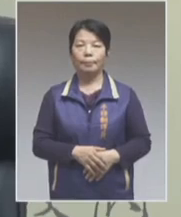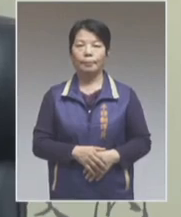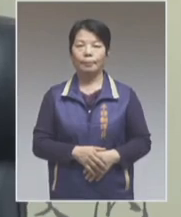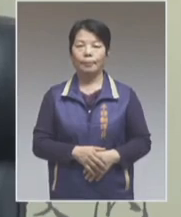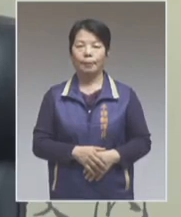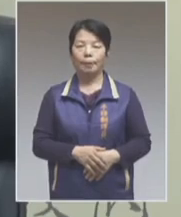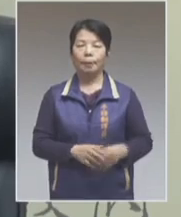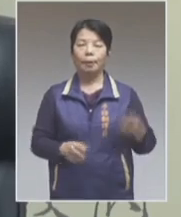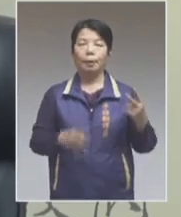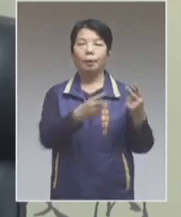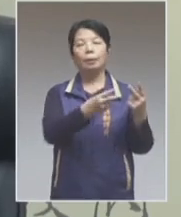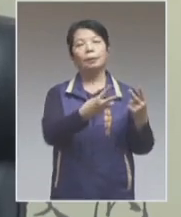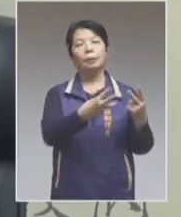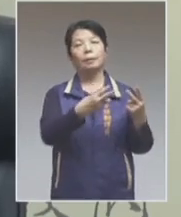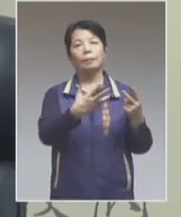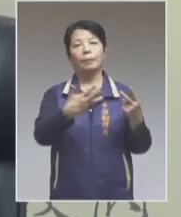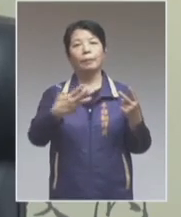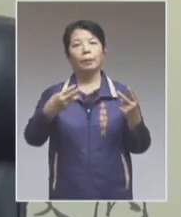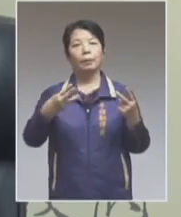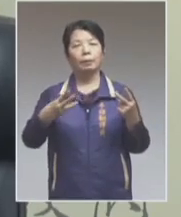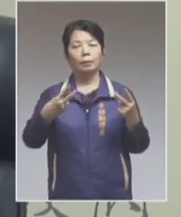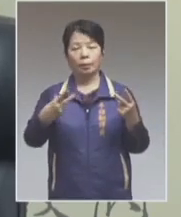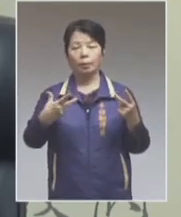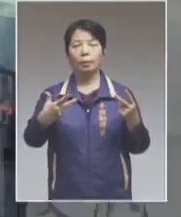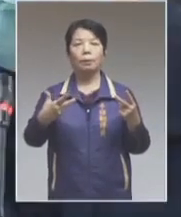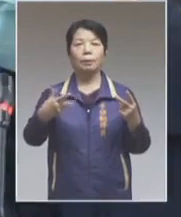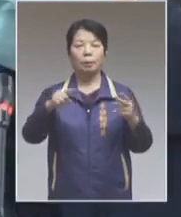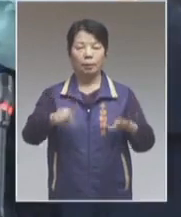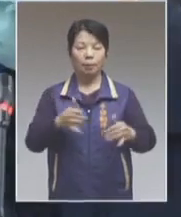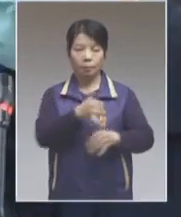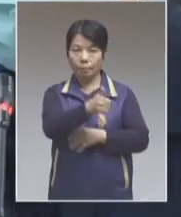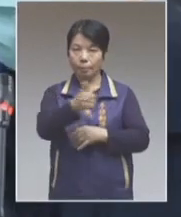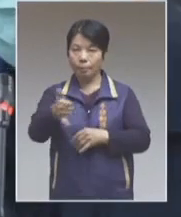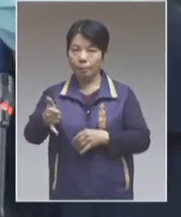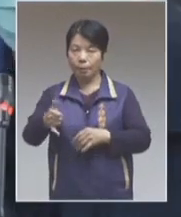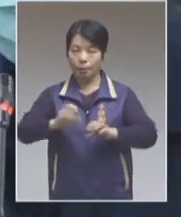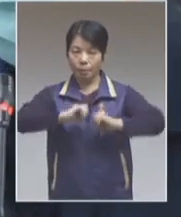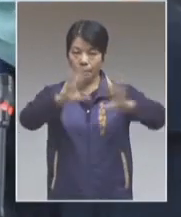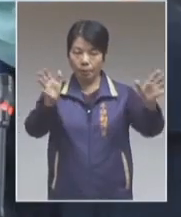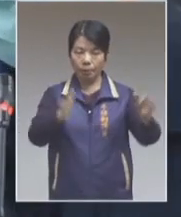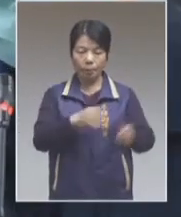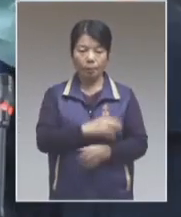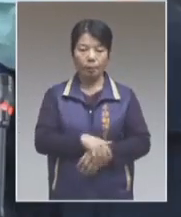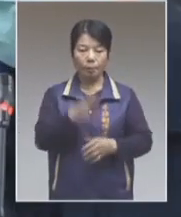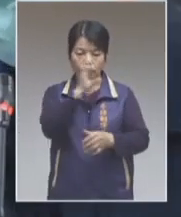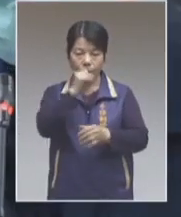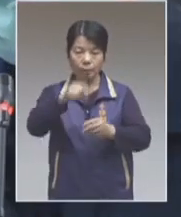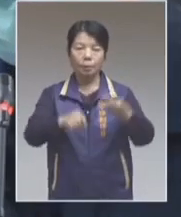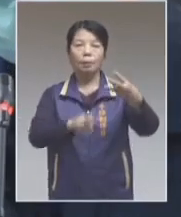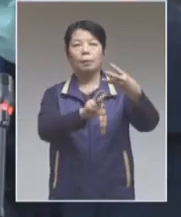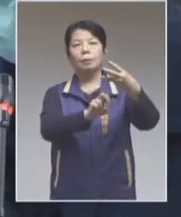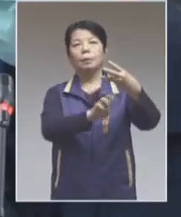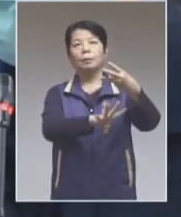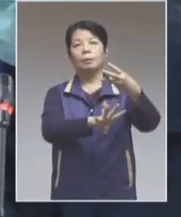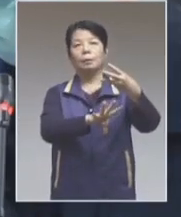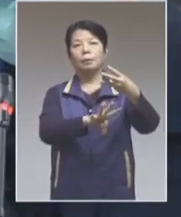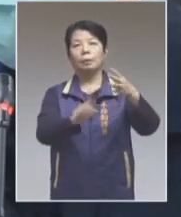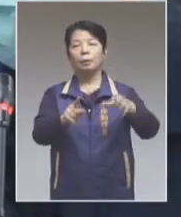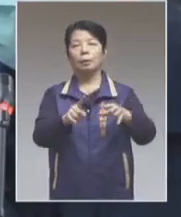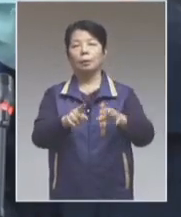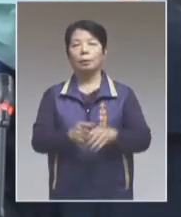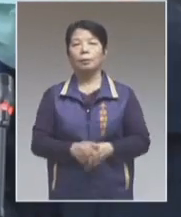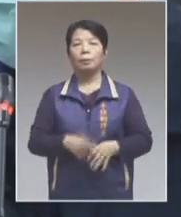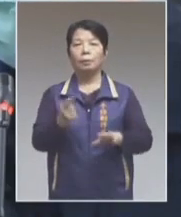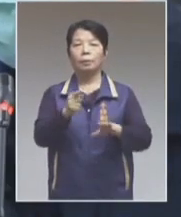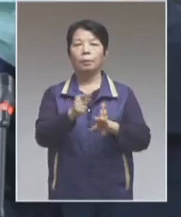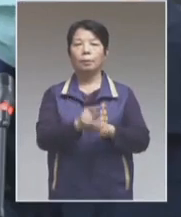按23387这个案的足迹哈，那根据我们公布，根据我们调查，那3月24号是在搭乘台北